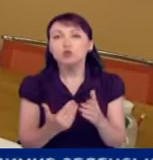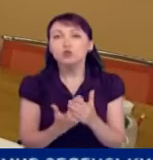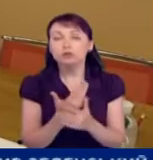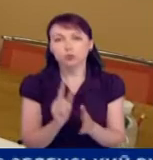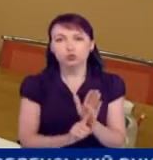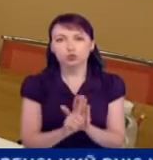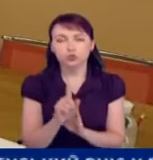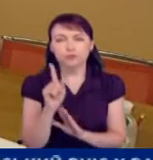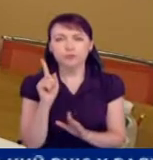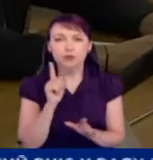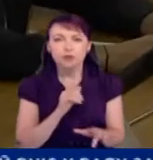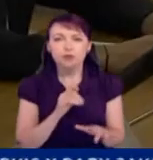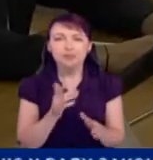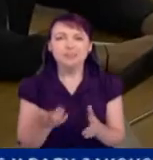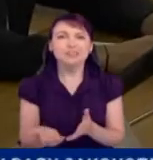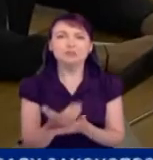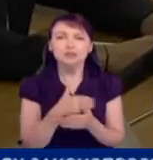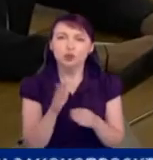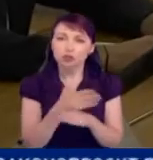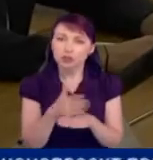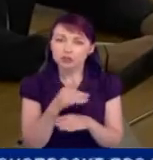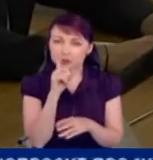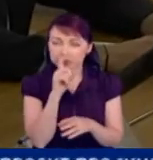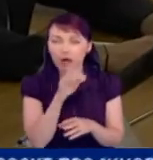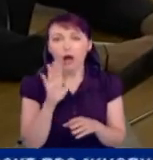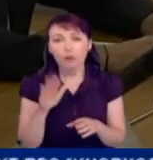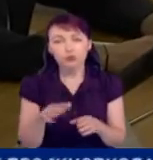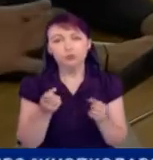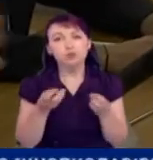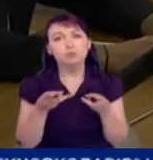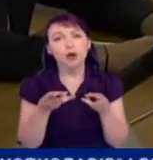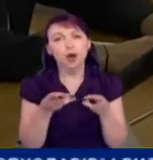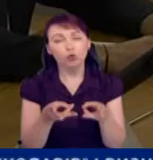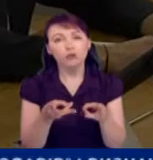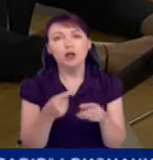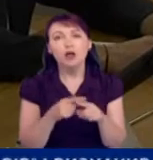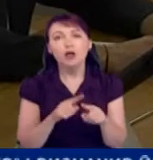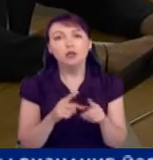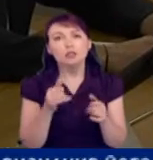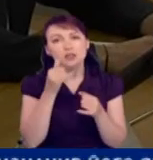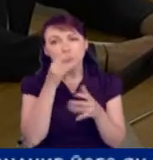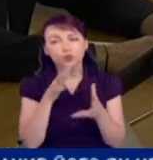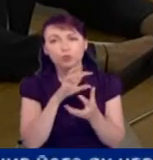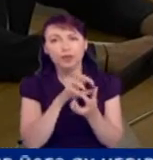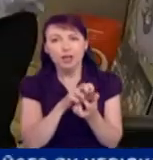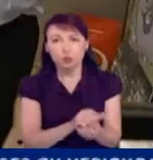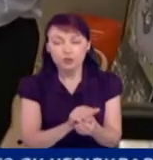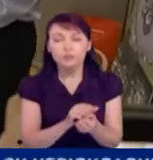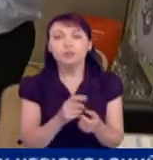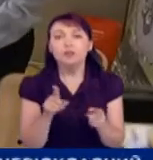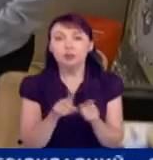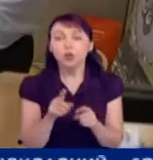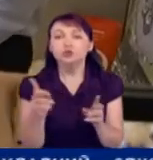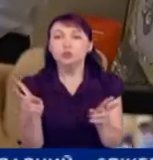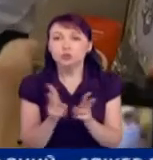із роздільного збору сміття, згодом перейдуть до спалювання тих відходів, які не можна переробити. Також на